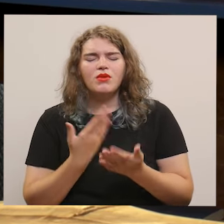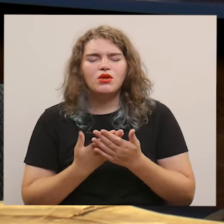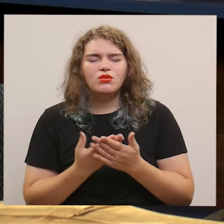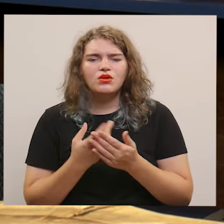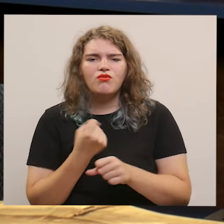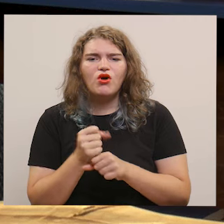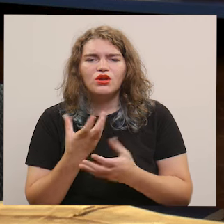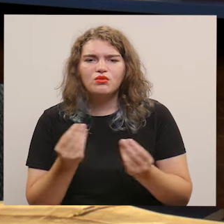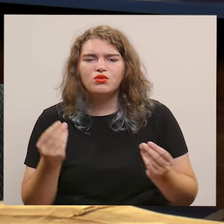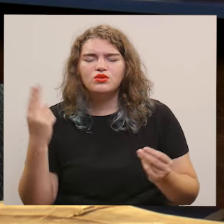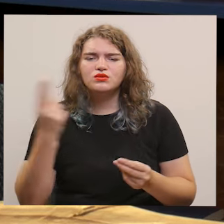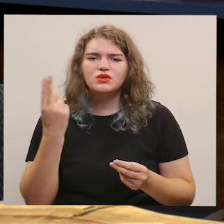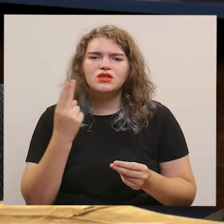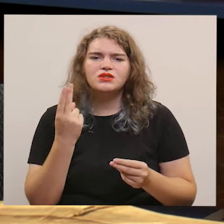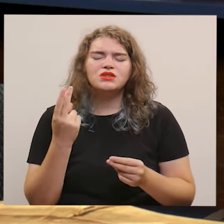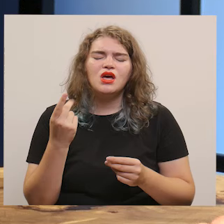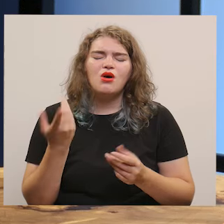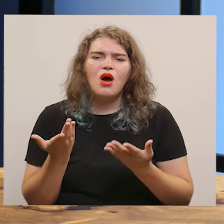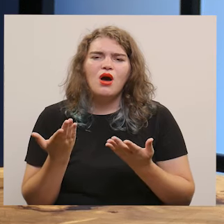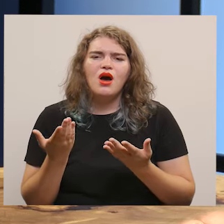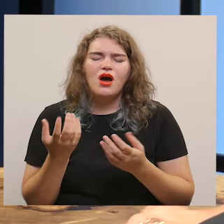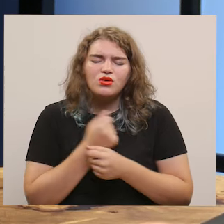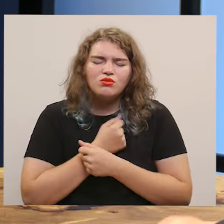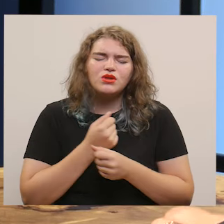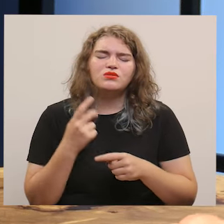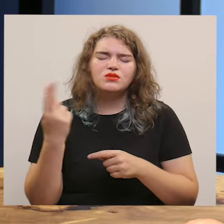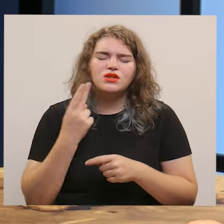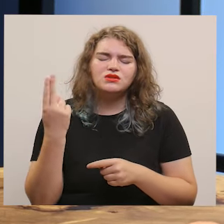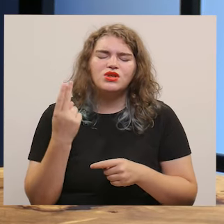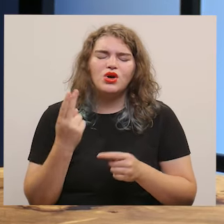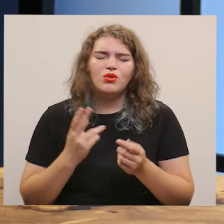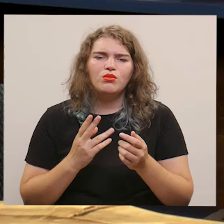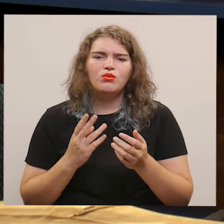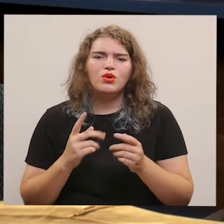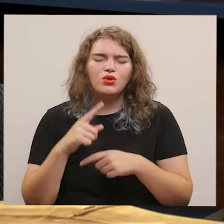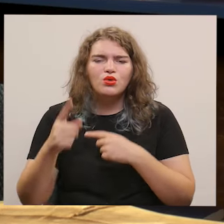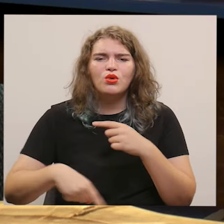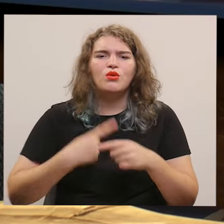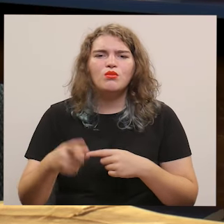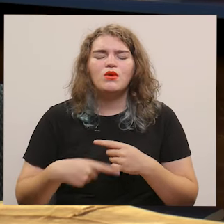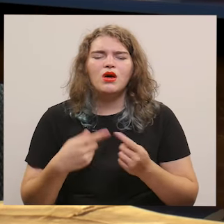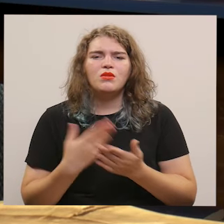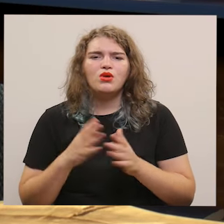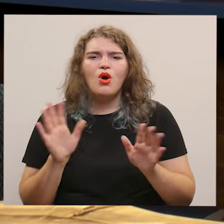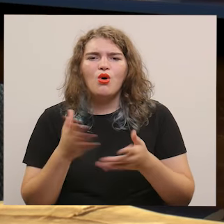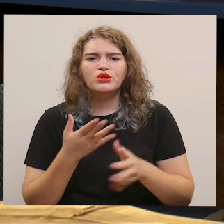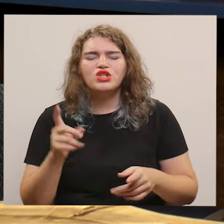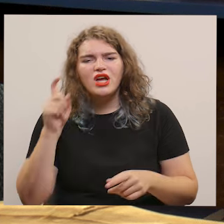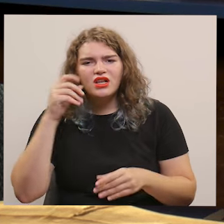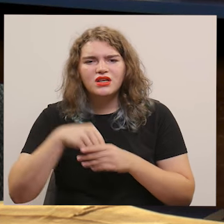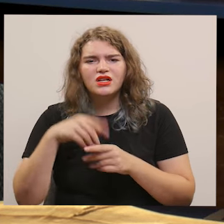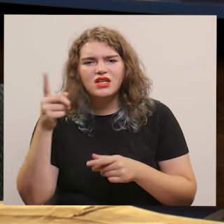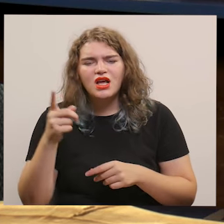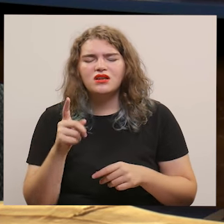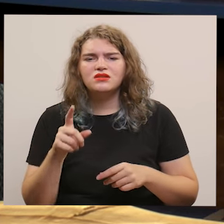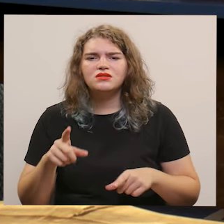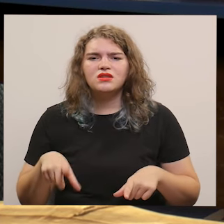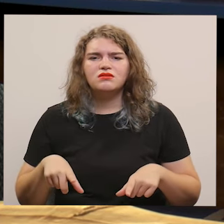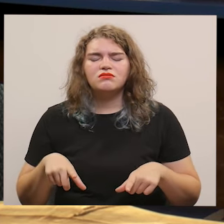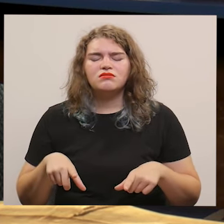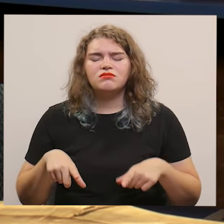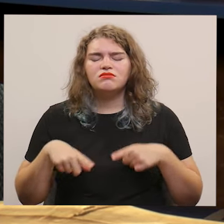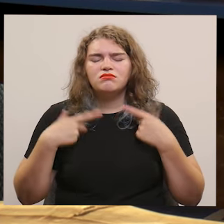iubit Dumnezeu lumea, pentru ca oricine crede în El să nu piară, ci să aibă viață veșnică. Acum, așa a făcut Dumnezeu, limbajul